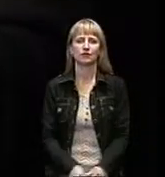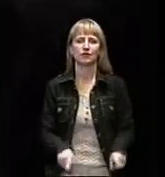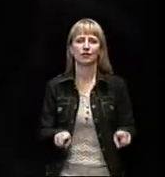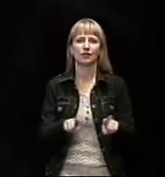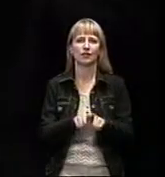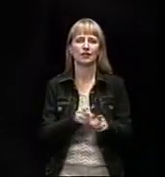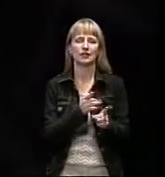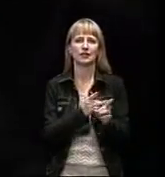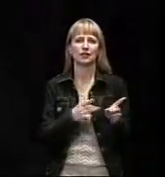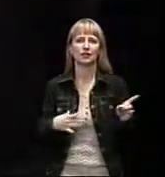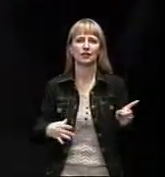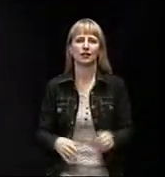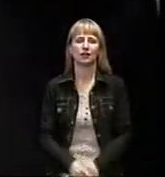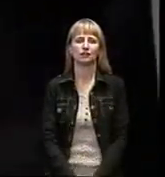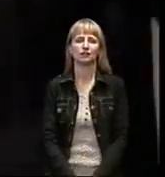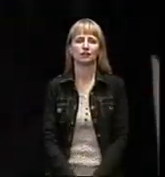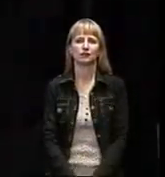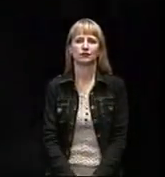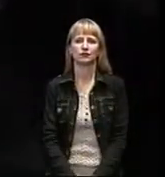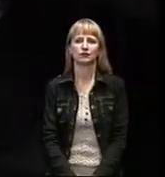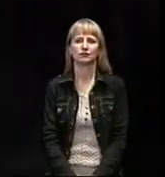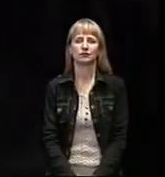мов стріла.